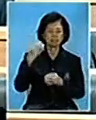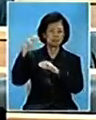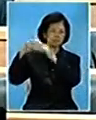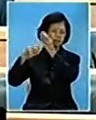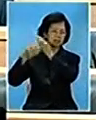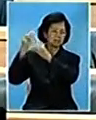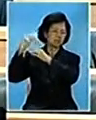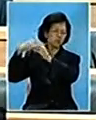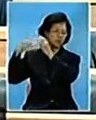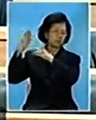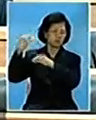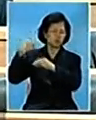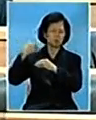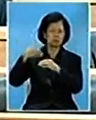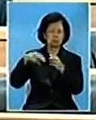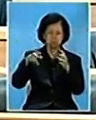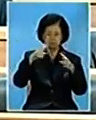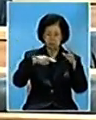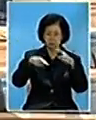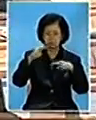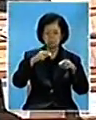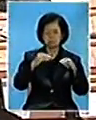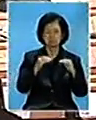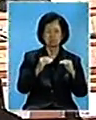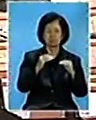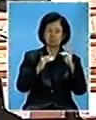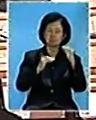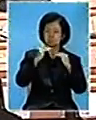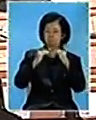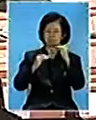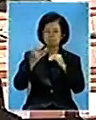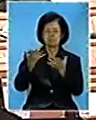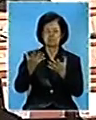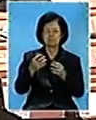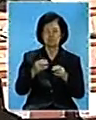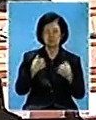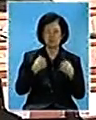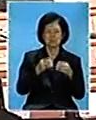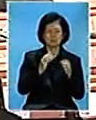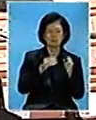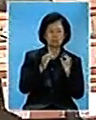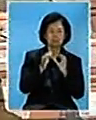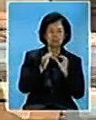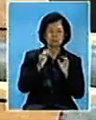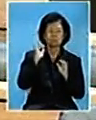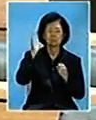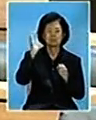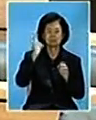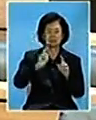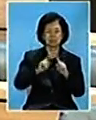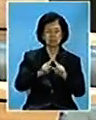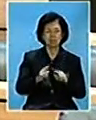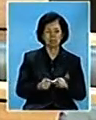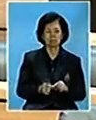านพิจารณาคดีไม่มีความยุติธรรมอย่างงู้นอย่างนี้แล้วก็เป็นที่วิพากษ์วิจารณ์ของผู้อภิปรายและสมาชิกยังบ